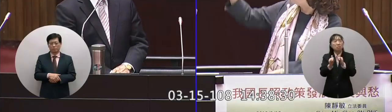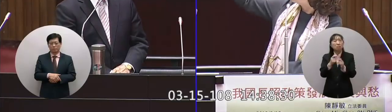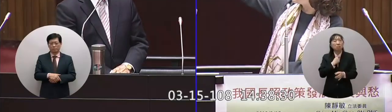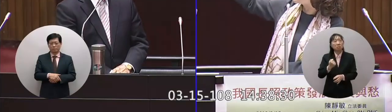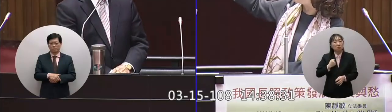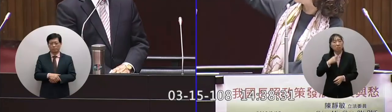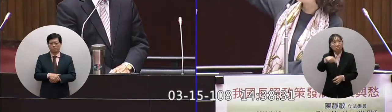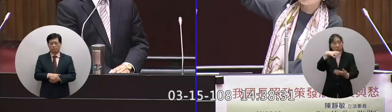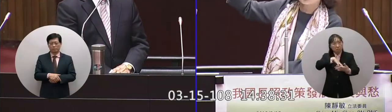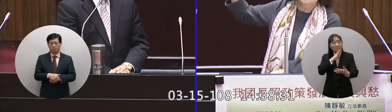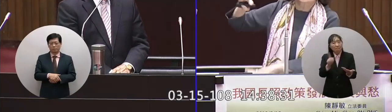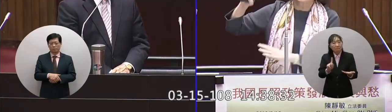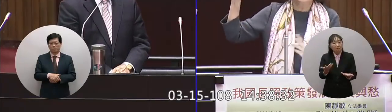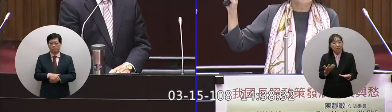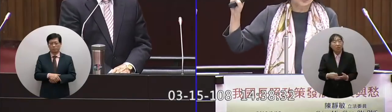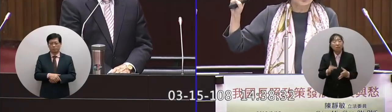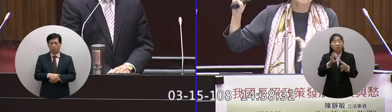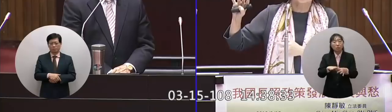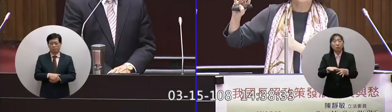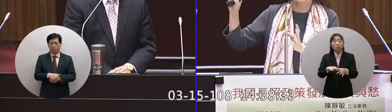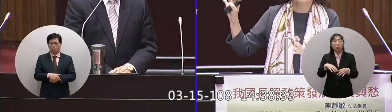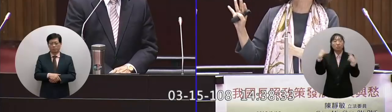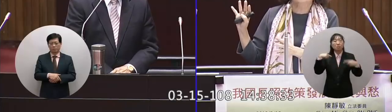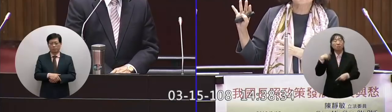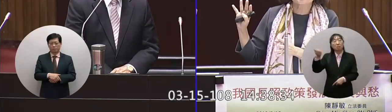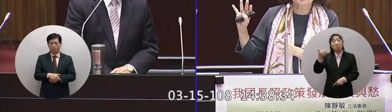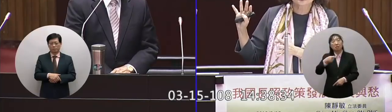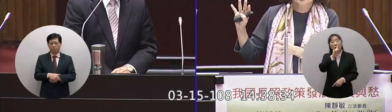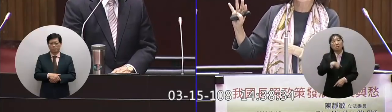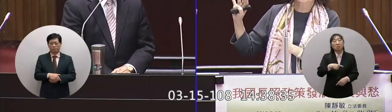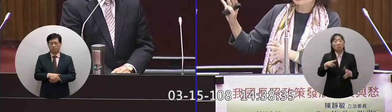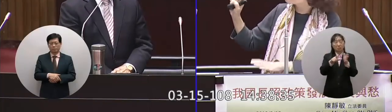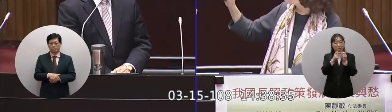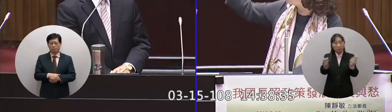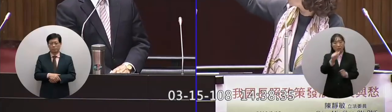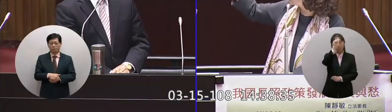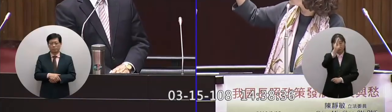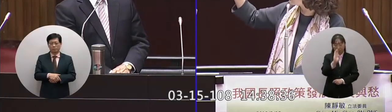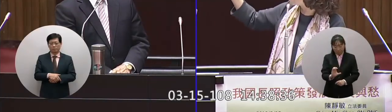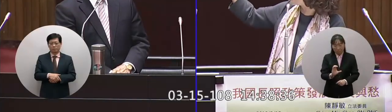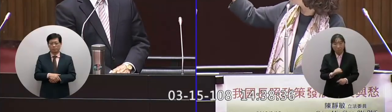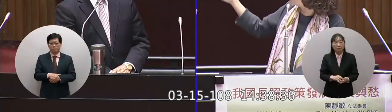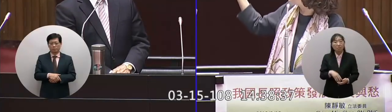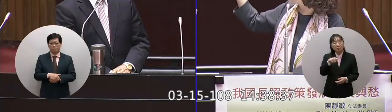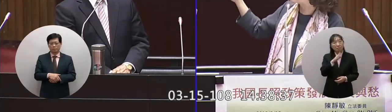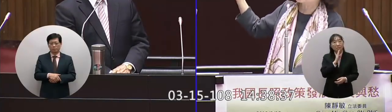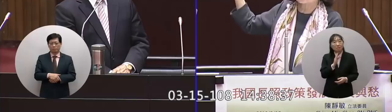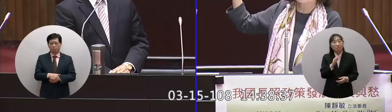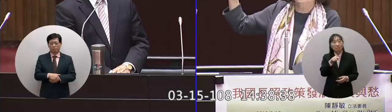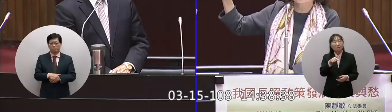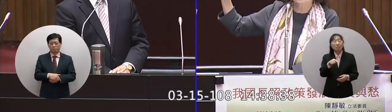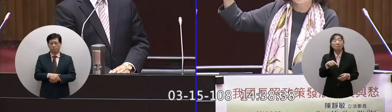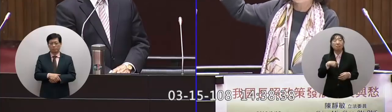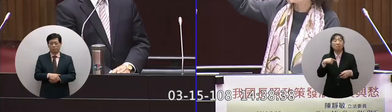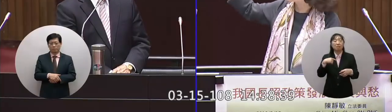是什么？所以也把它透过大家一定朗朗上口什么长照 ABC， 其实长照 ABC 就是只是把我们这些